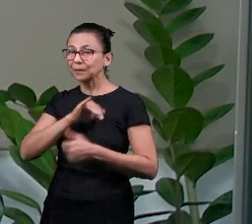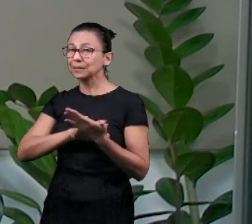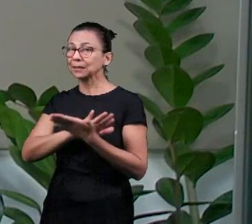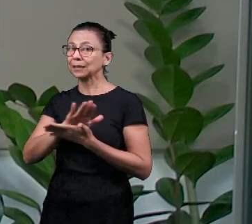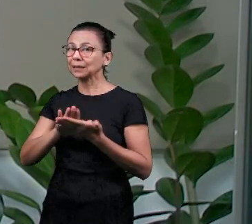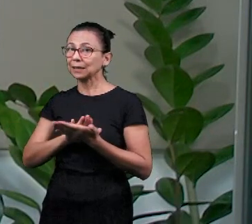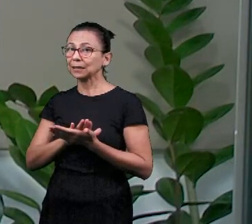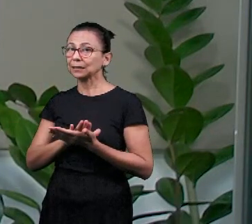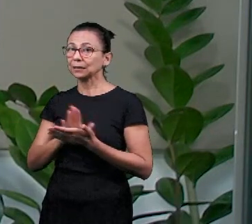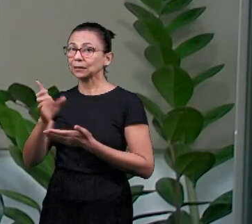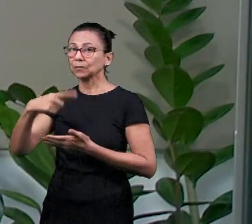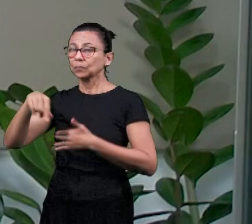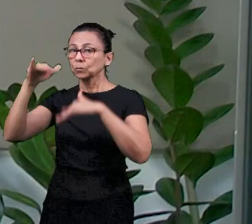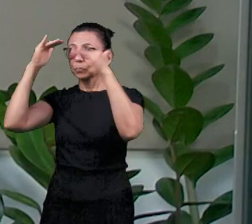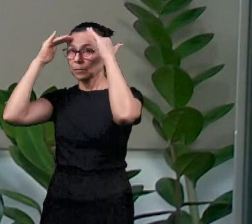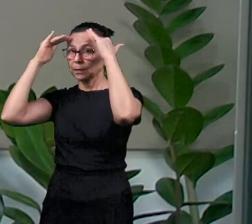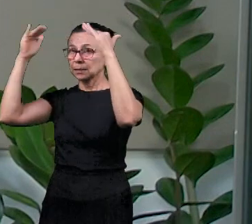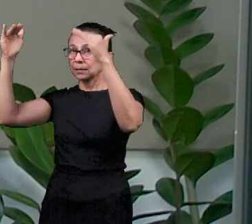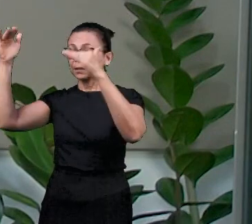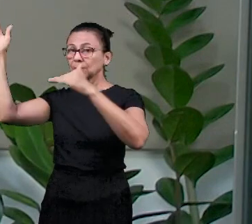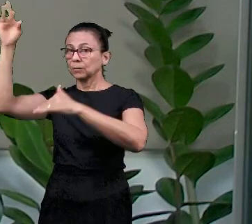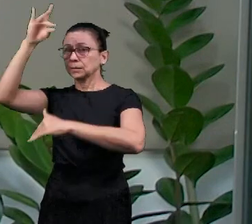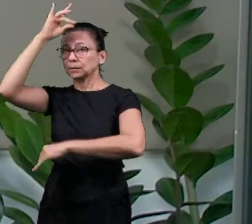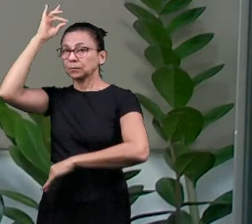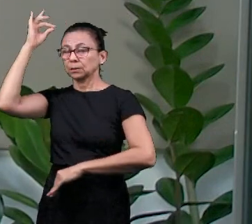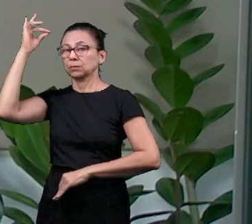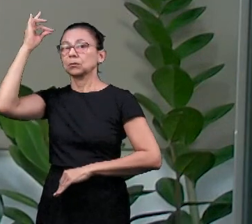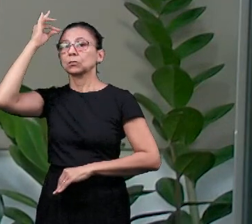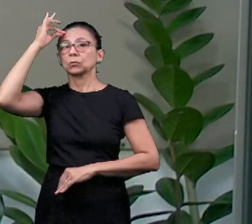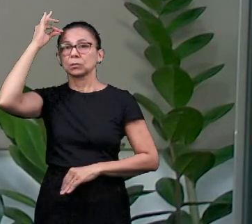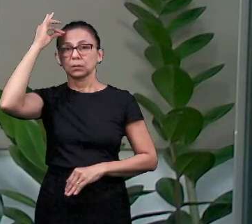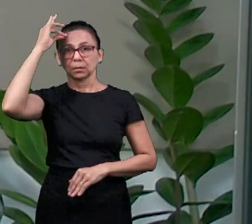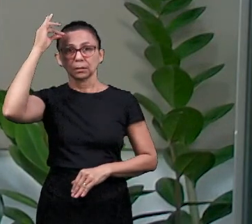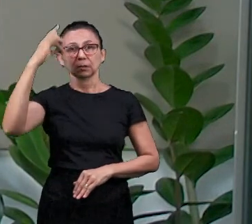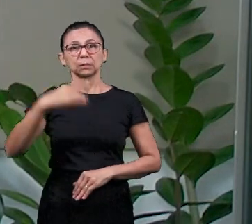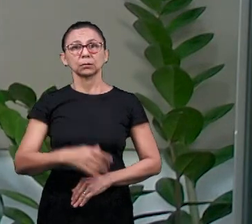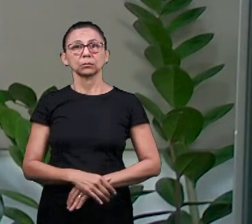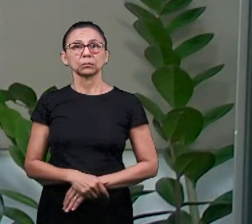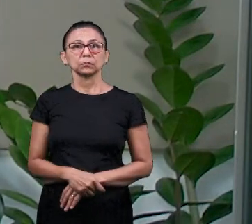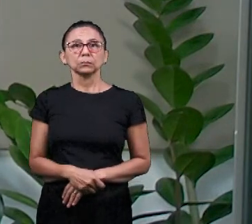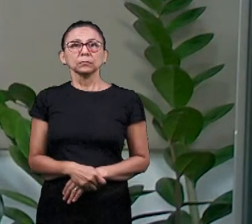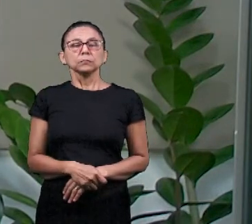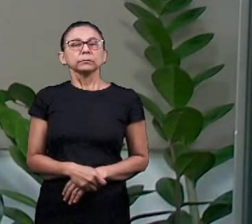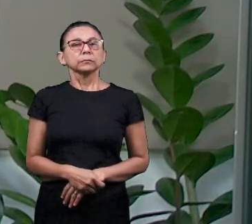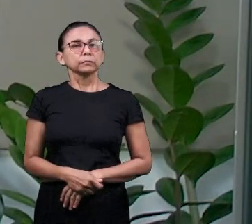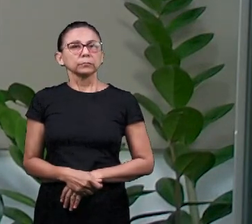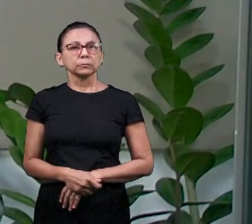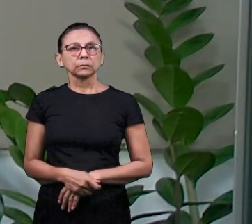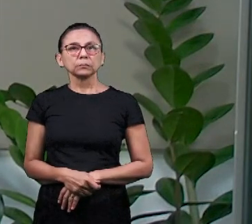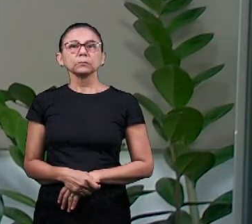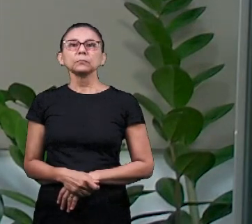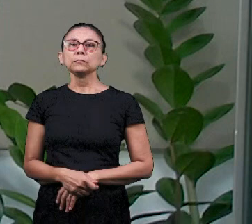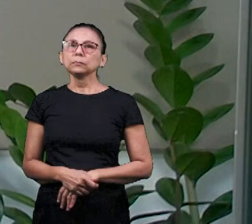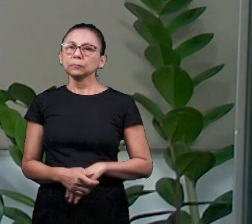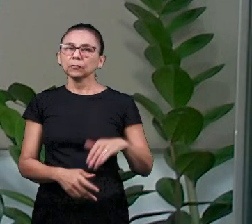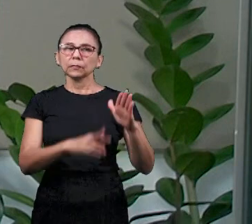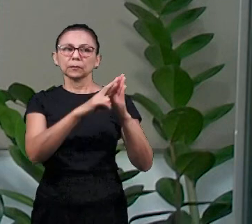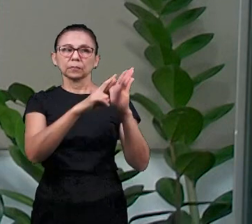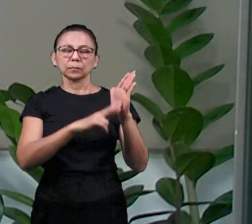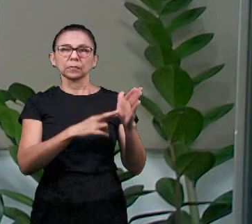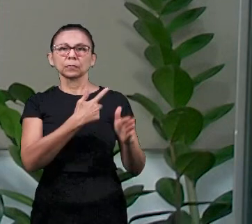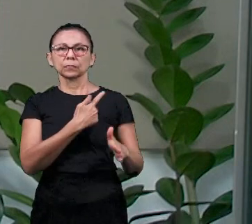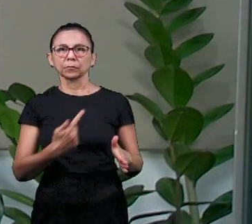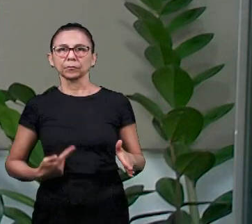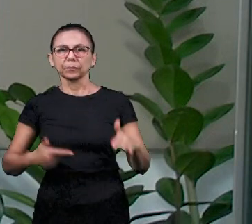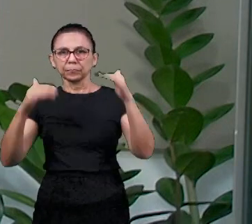attendre la détermination du Saint-Esprit et les lois qui sont déterminées imposées par les autorités.